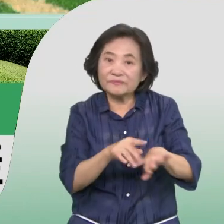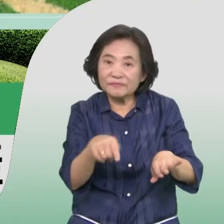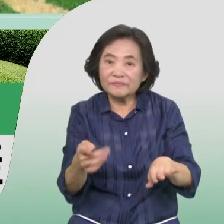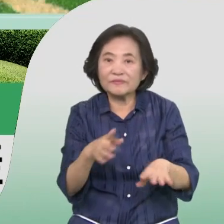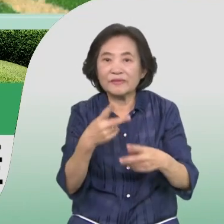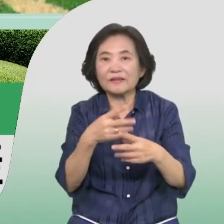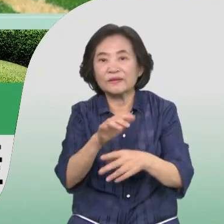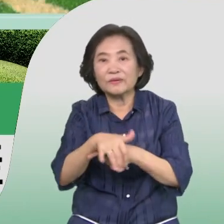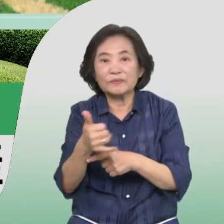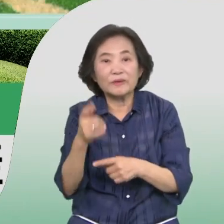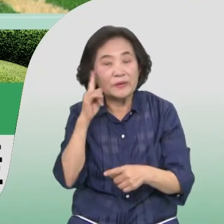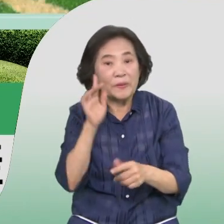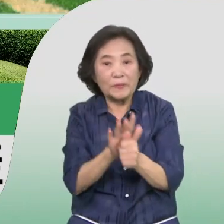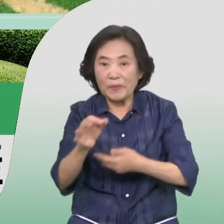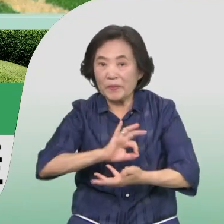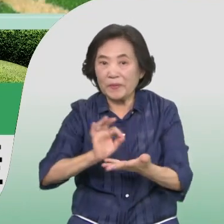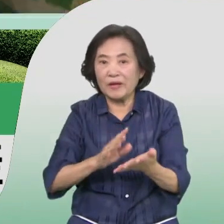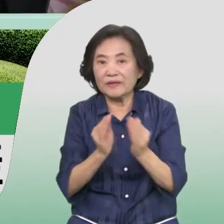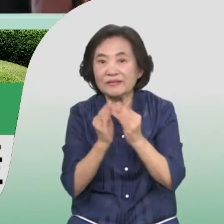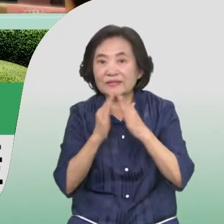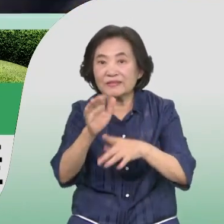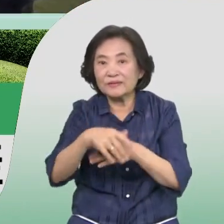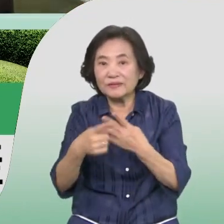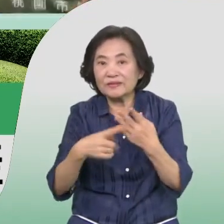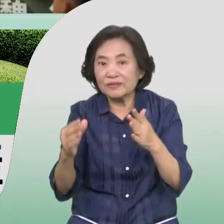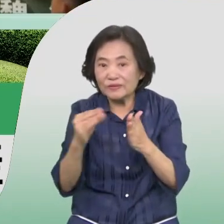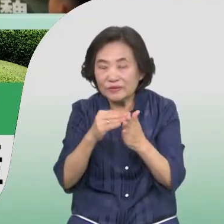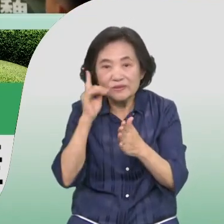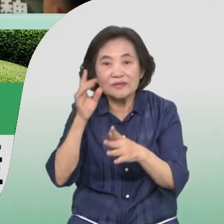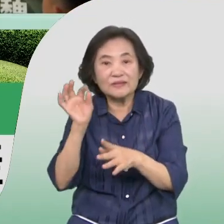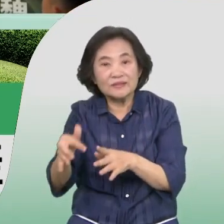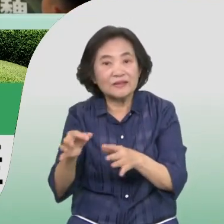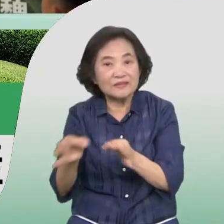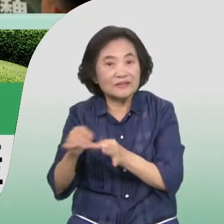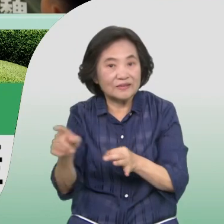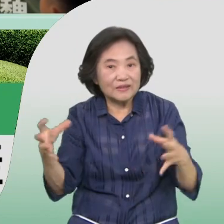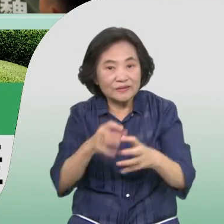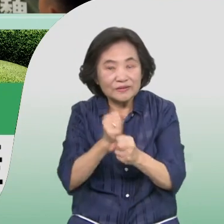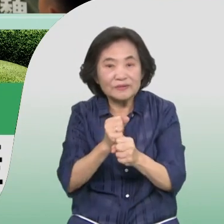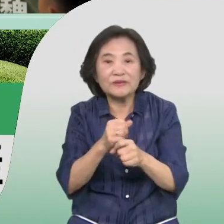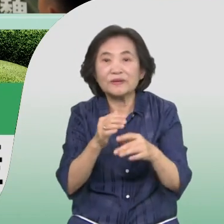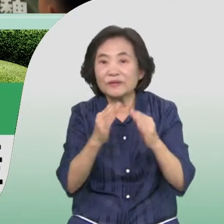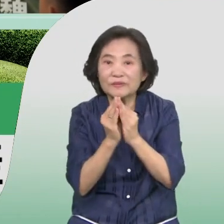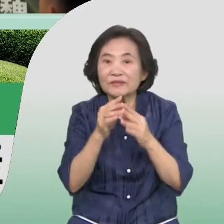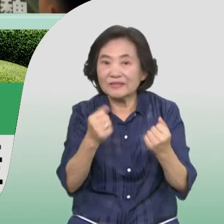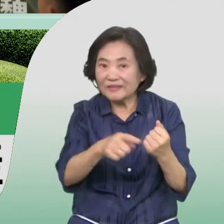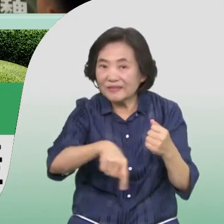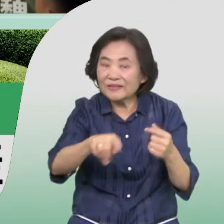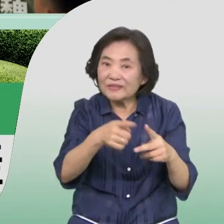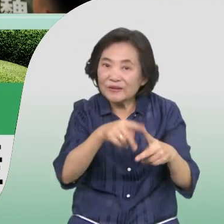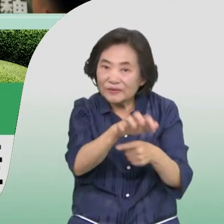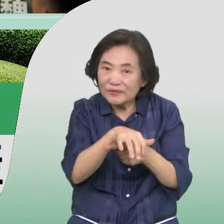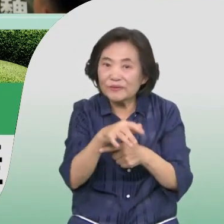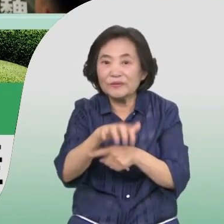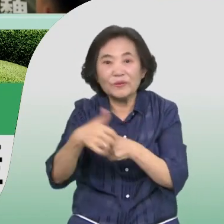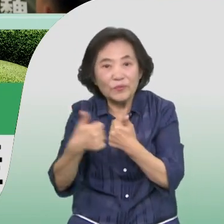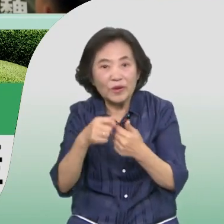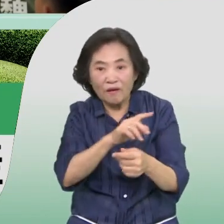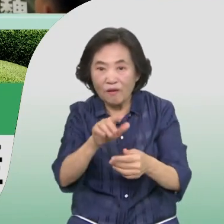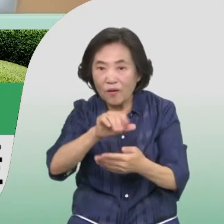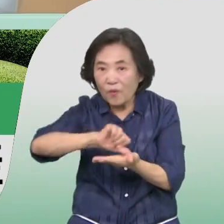捐款是天上农民大同度，桃园市农业局同桥市合作，同桃园采体小农同农会界组